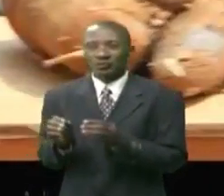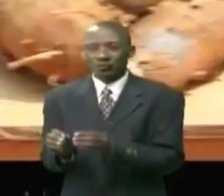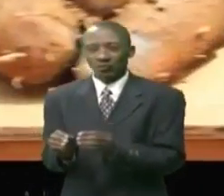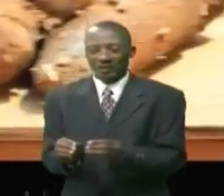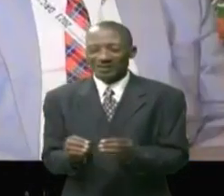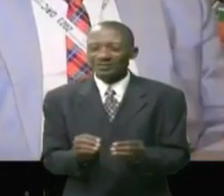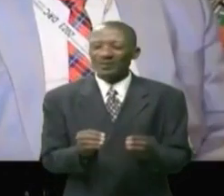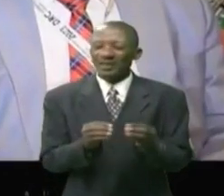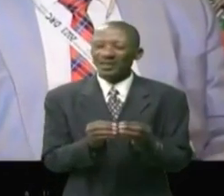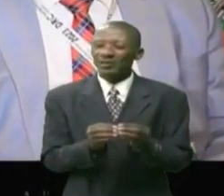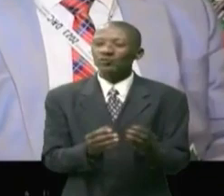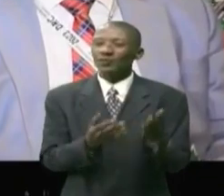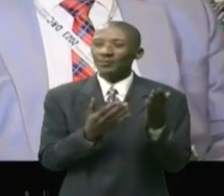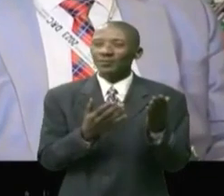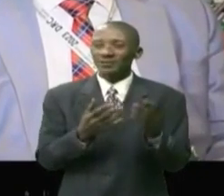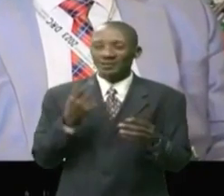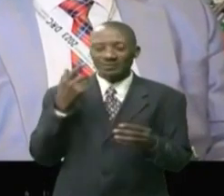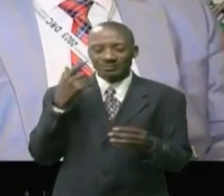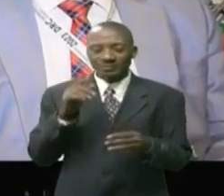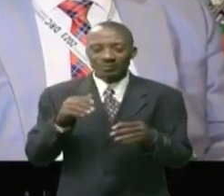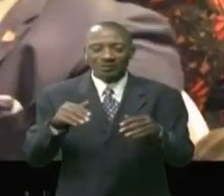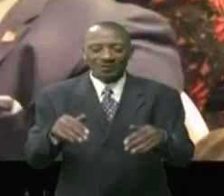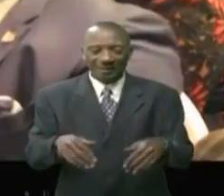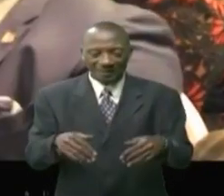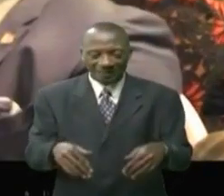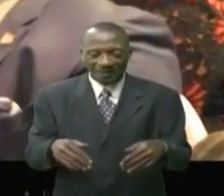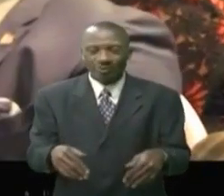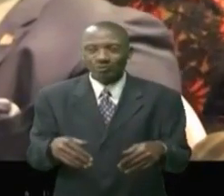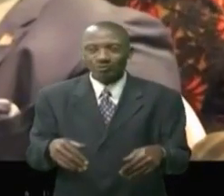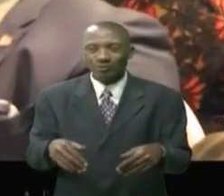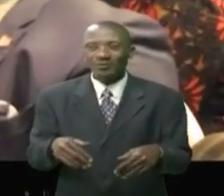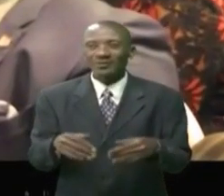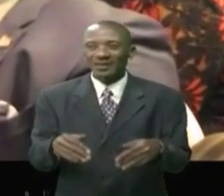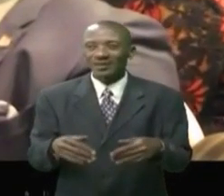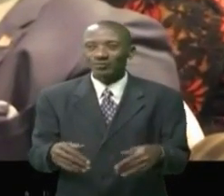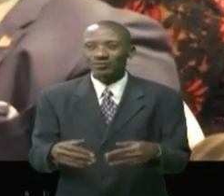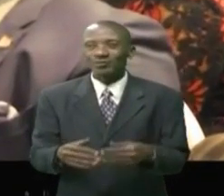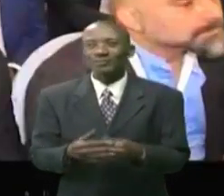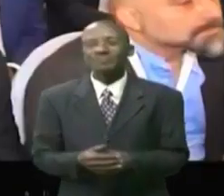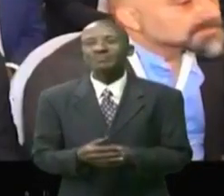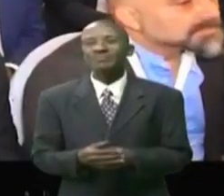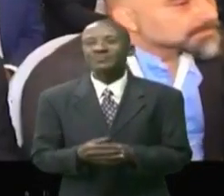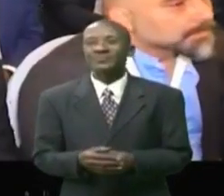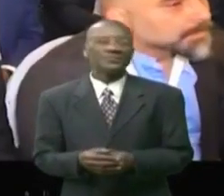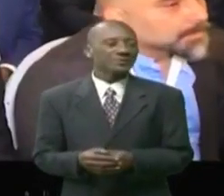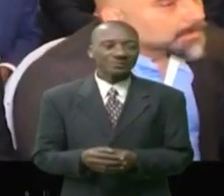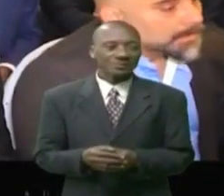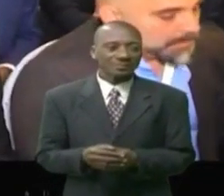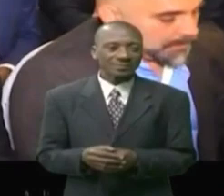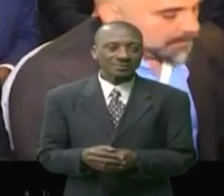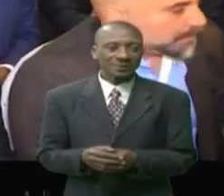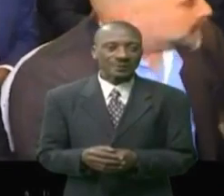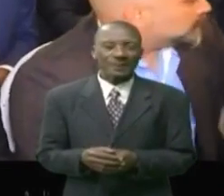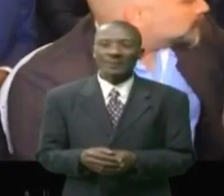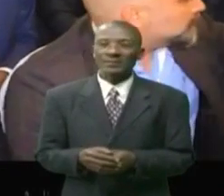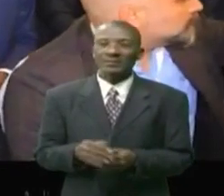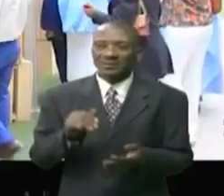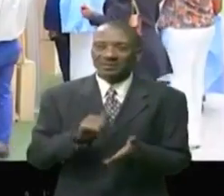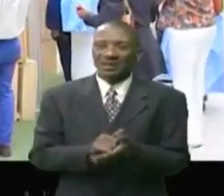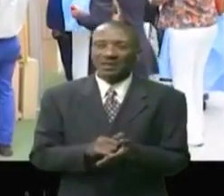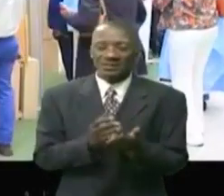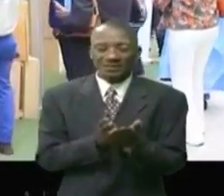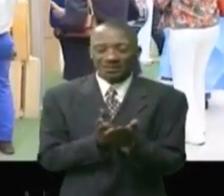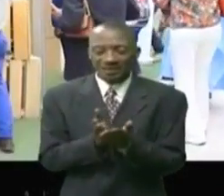manioc, une activité scientifique consacrée exclusivement à la promotion du manioc et de ses produits dérivés. Le side event va s'articuler autour